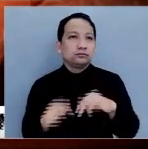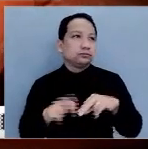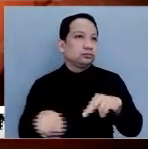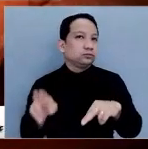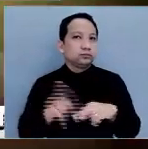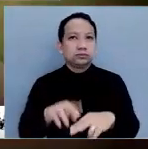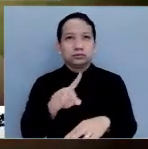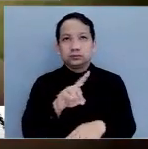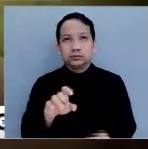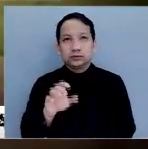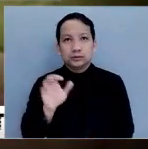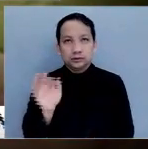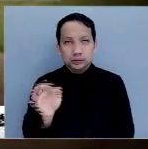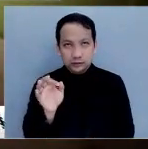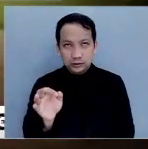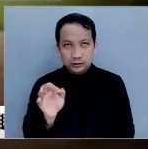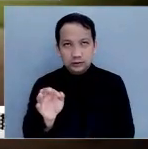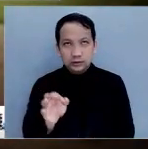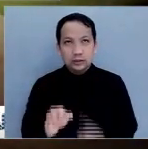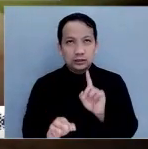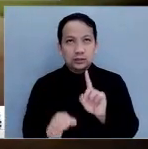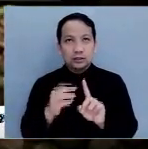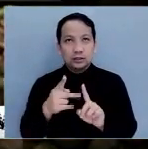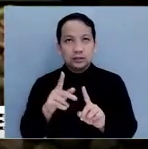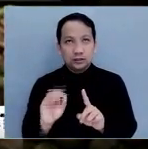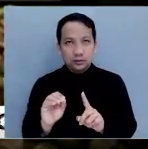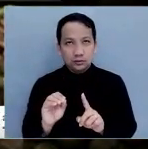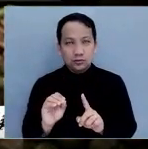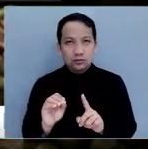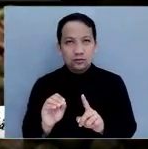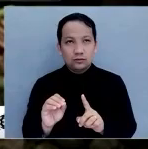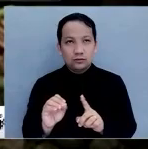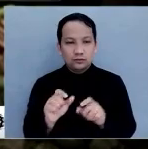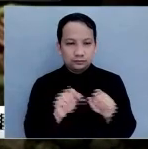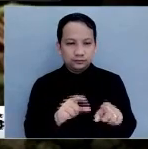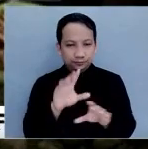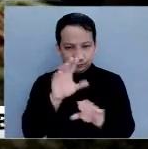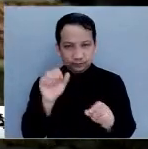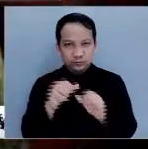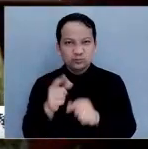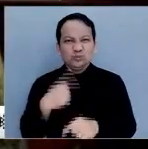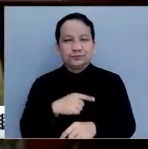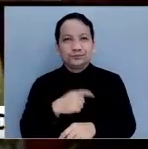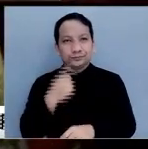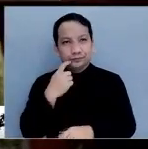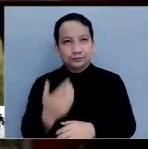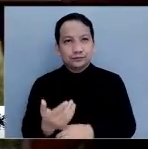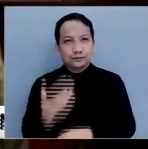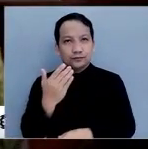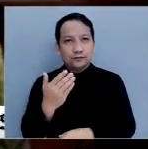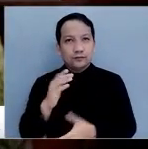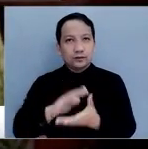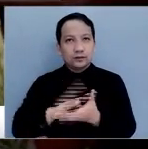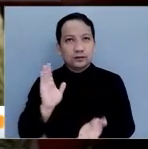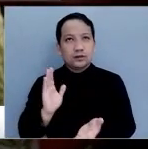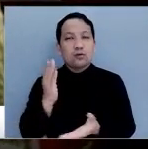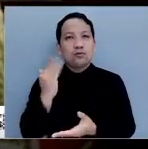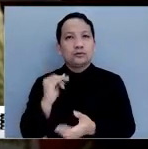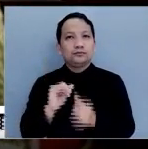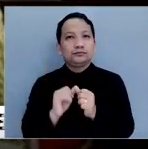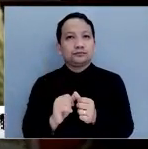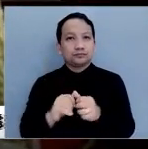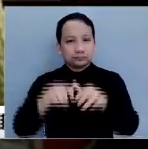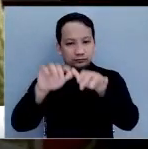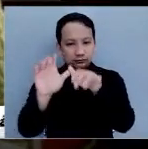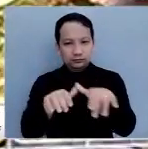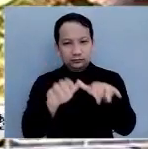na sa 190 pesos ang kada kilo. Ayon sa ilang nagtitinda na nakausap natin kanina umaga, ang taas presyo ay dulot ng mga pag-ulan